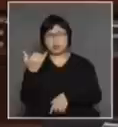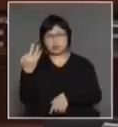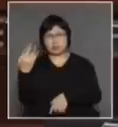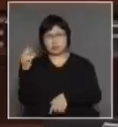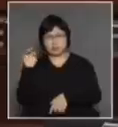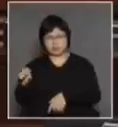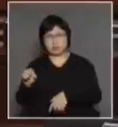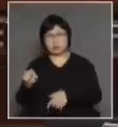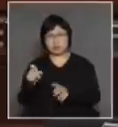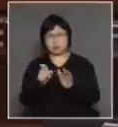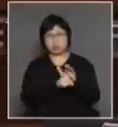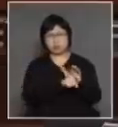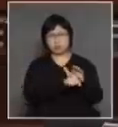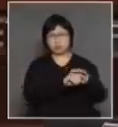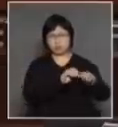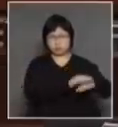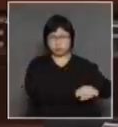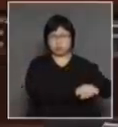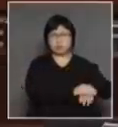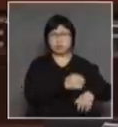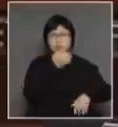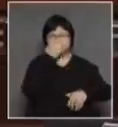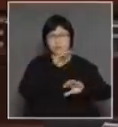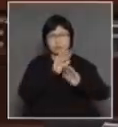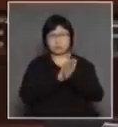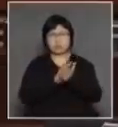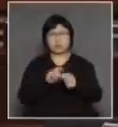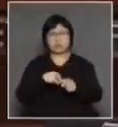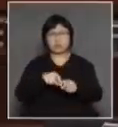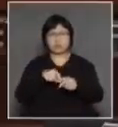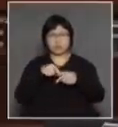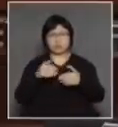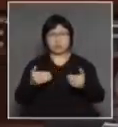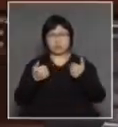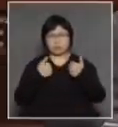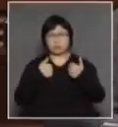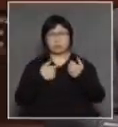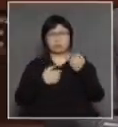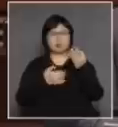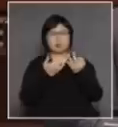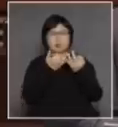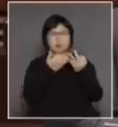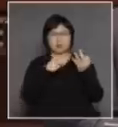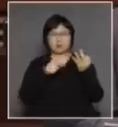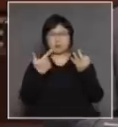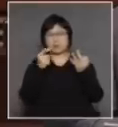8563億的儲備，佔了本地生產的總值是 36.8%。